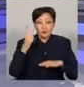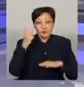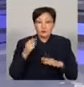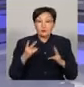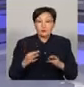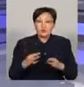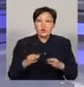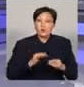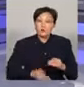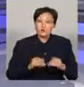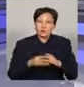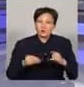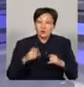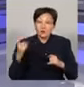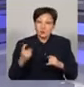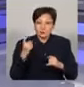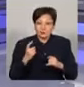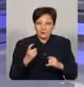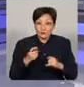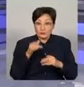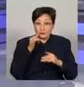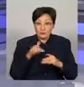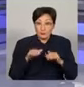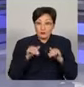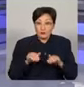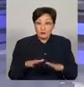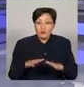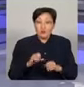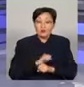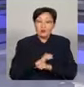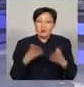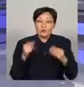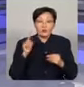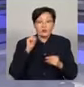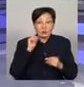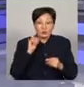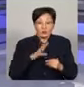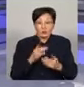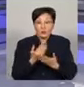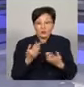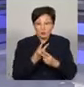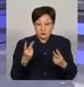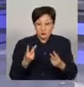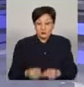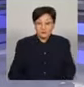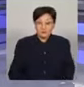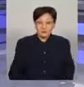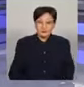bolganımen jekemenşik jer iyesine künü qarap otır. Daulu meseleni demalıs künü tıngdap kelgen bolatınmın. Sujetke nazar